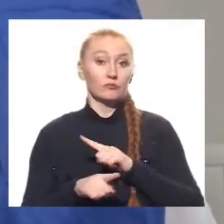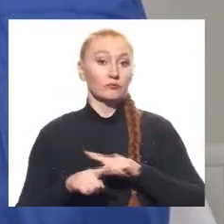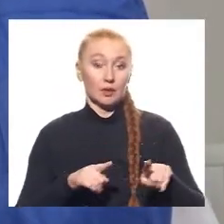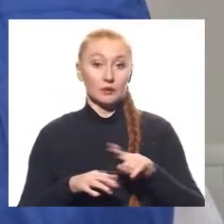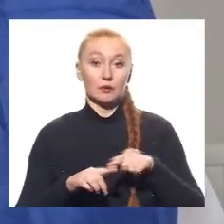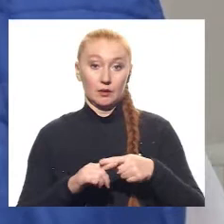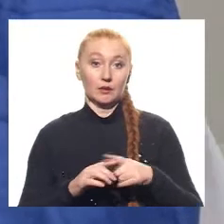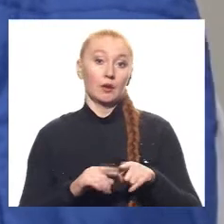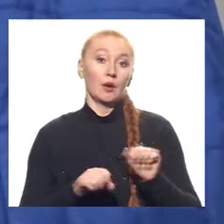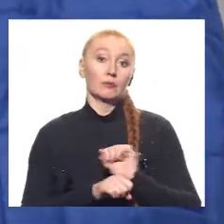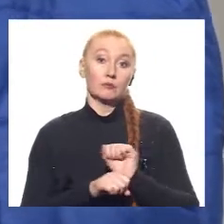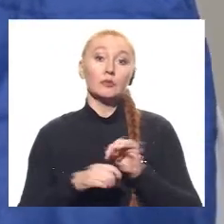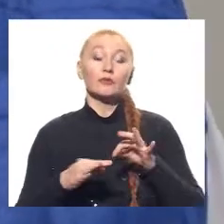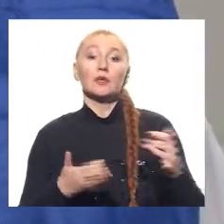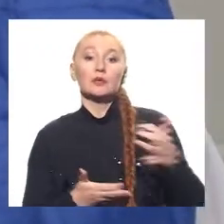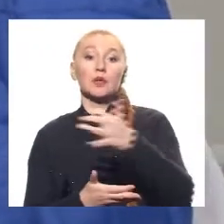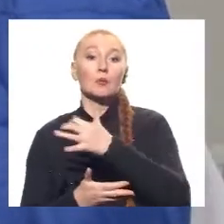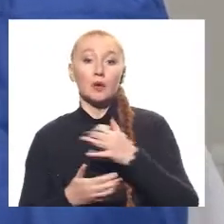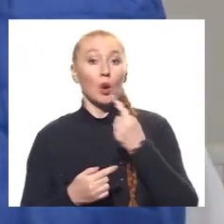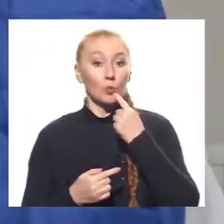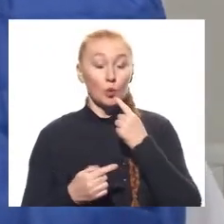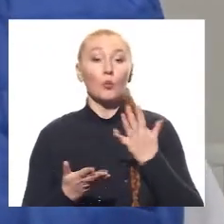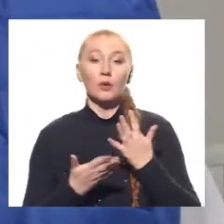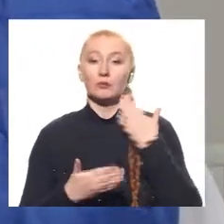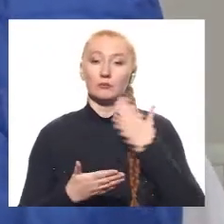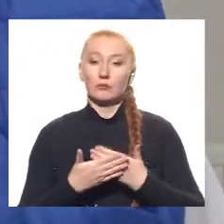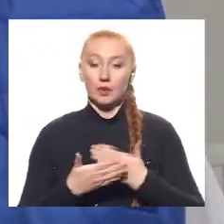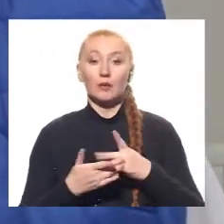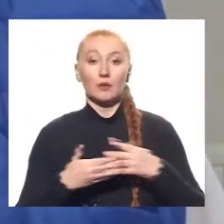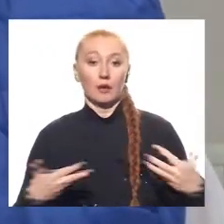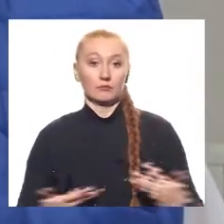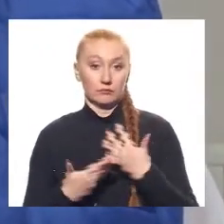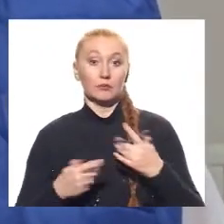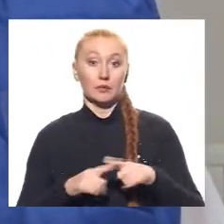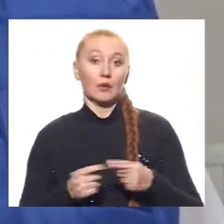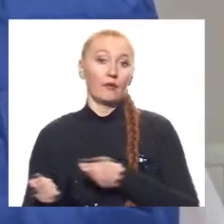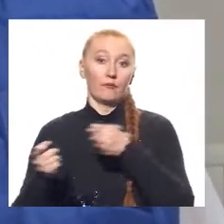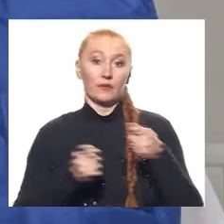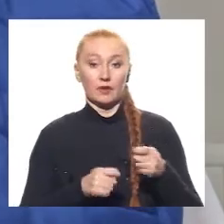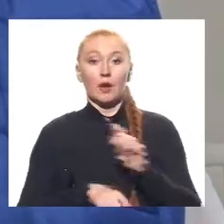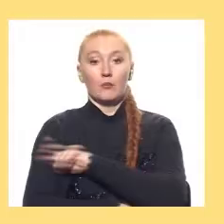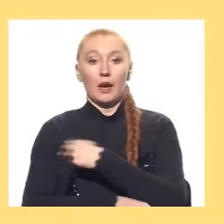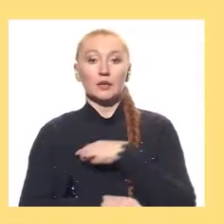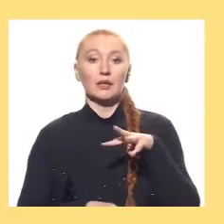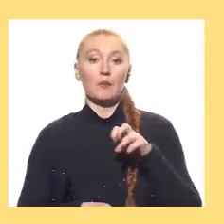місту, збирають. Тобто всі проби, які є з підозрюванням на пневмонію, вони всі везуться на сьогоднішній день в лікарню